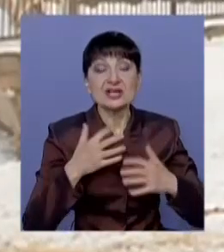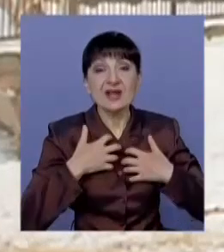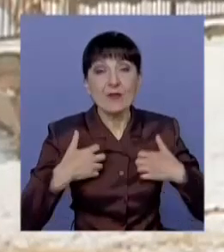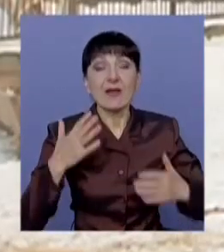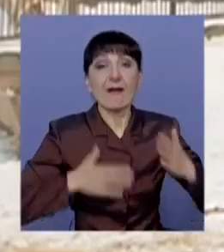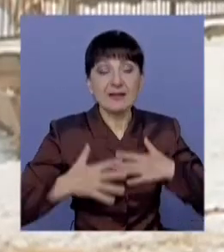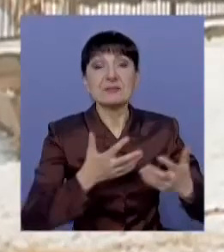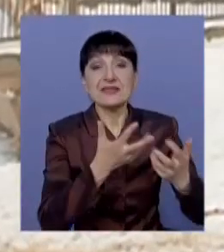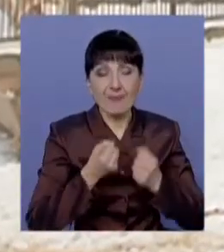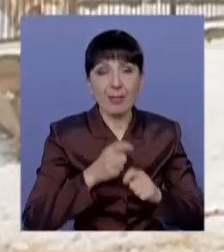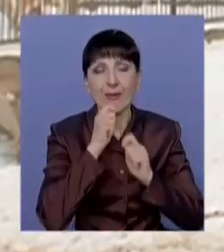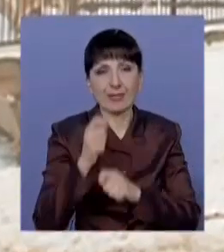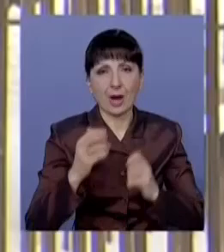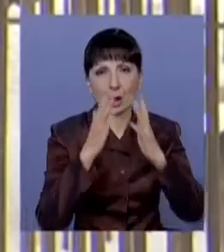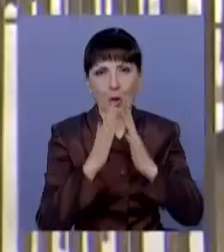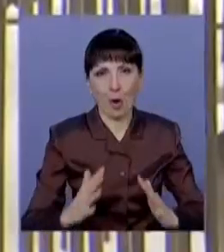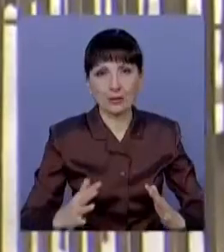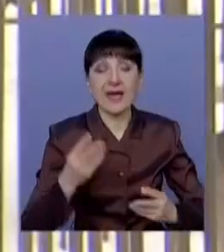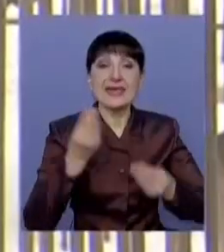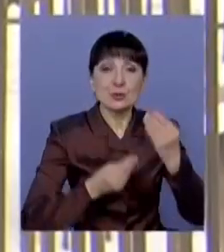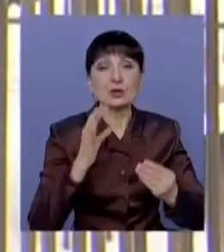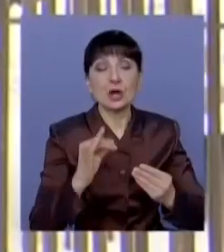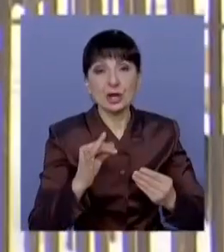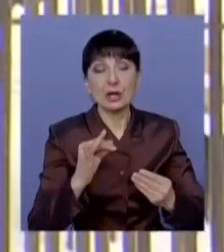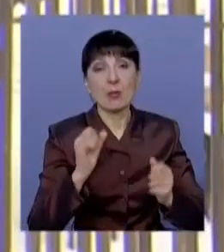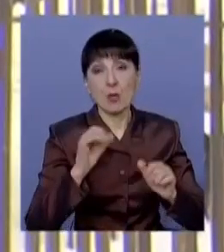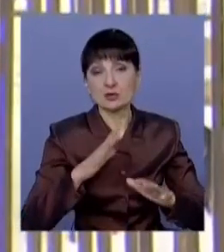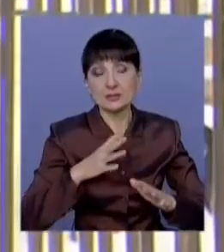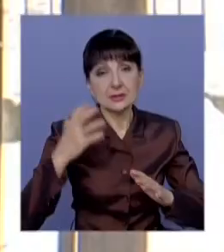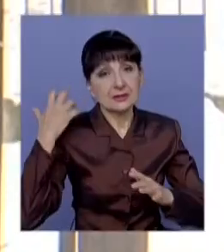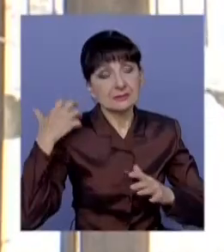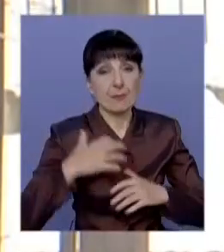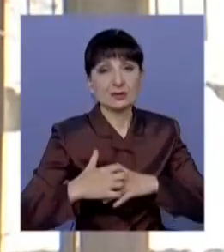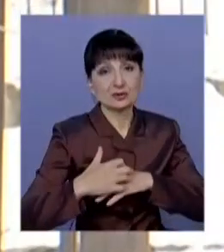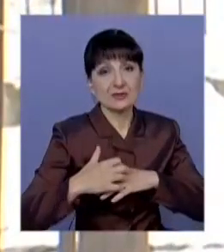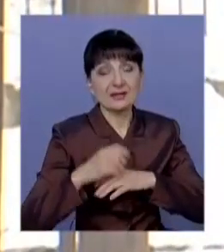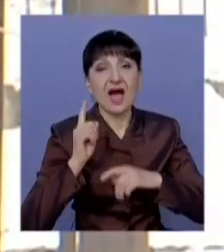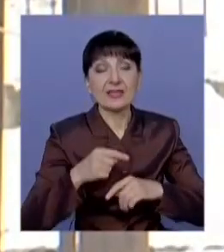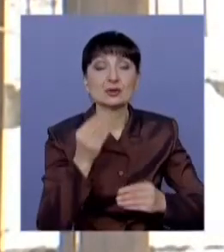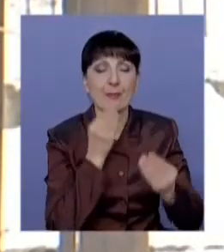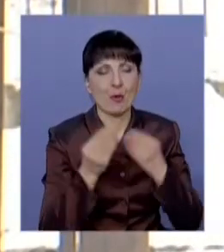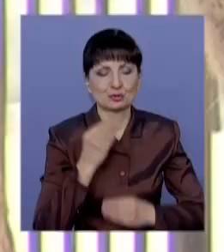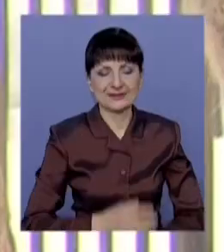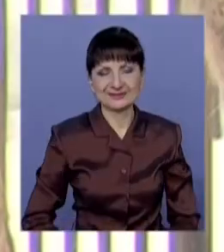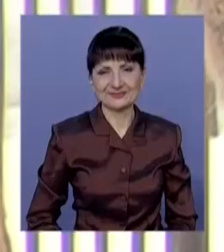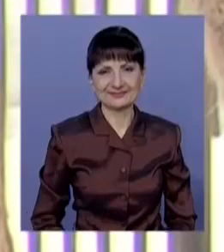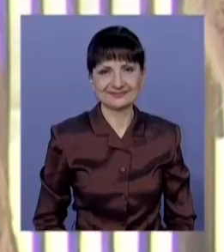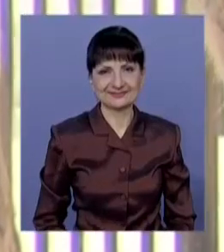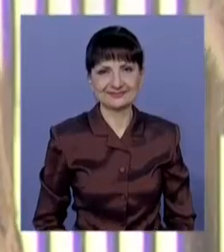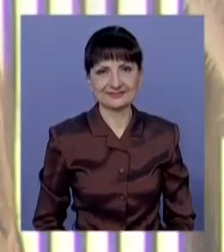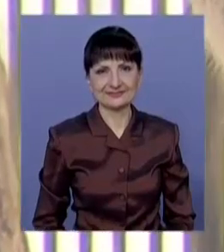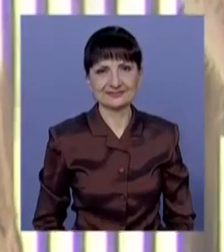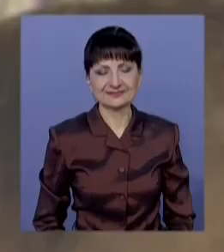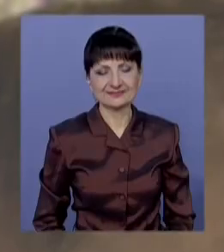радостью принимают такой подарок. Елки для них и игрушки, и то, обо что можно почесать спину, а иногда даже лакомство. Ольга Зинченкова,